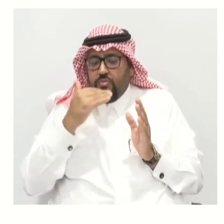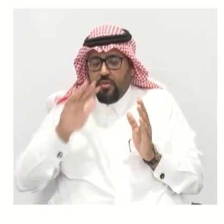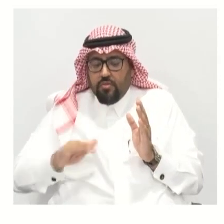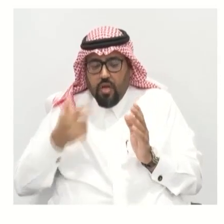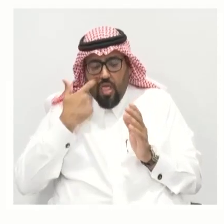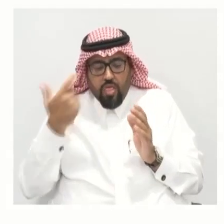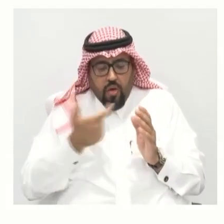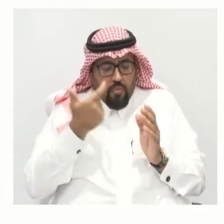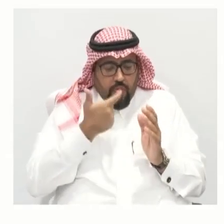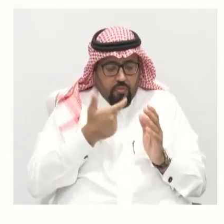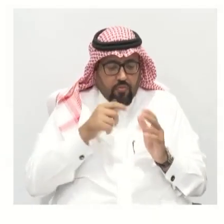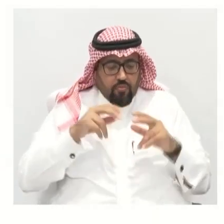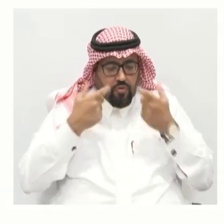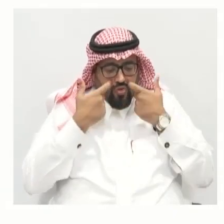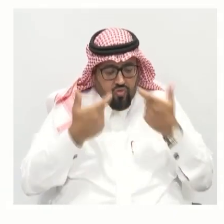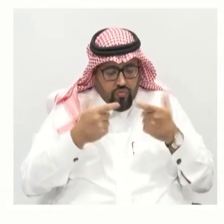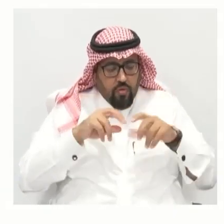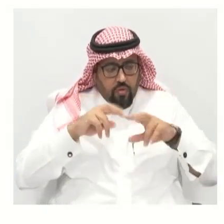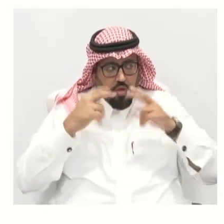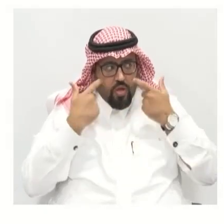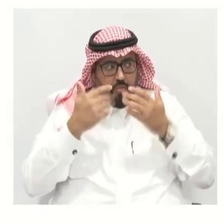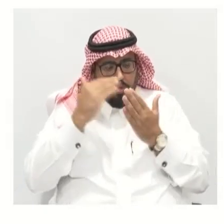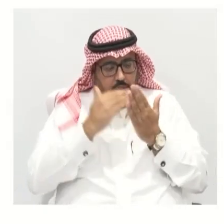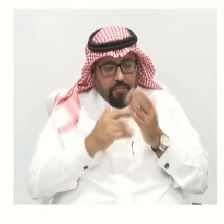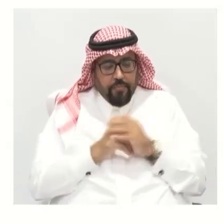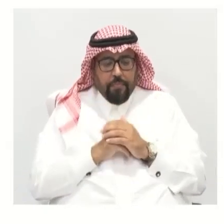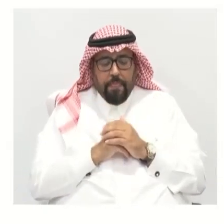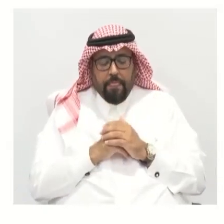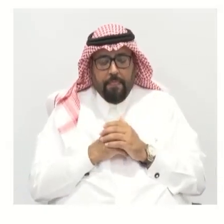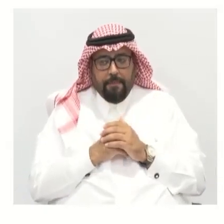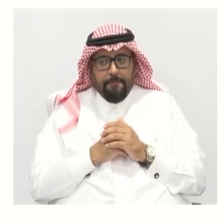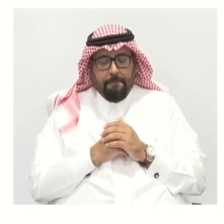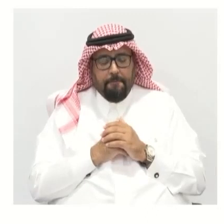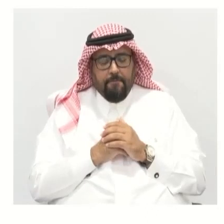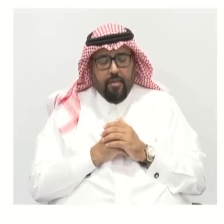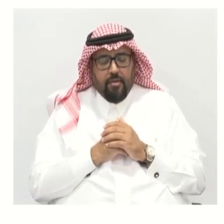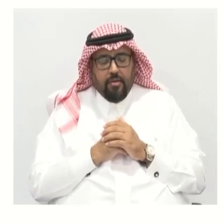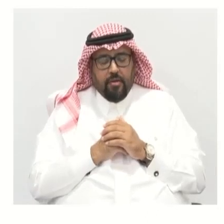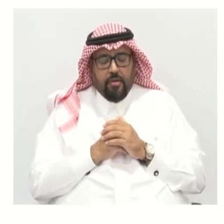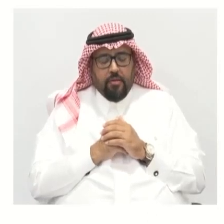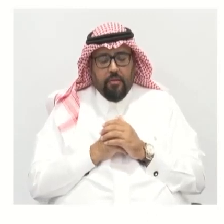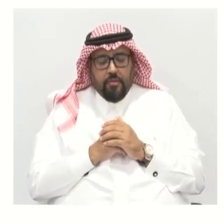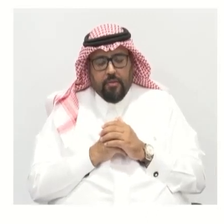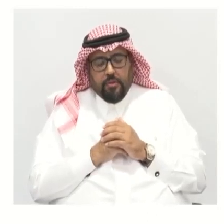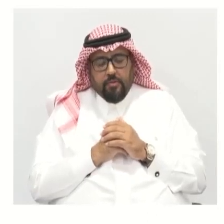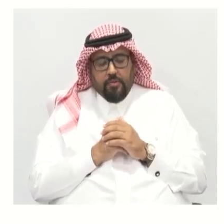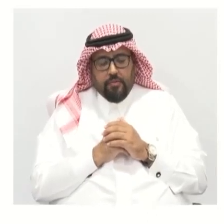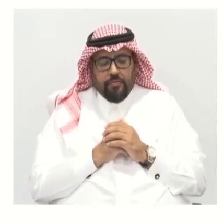فيتابعون ويلاحظون اذا يكونون تحت المتابعه والملاحظه لانهم صغار